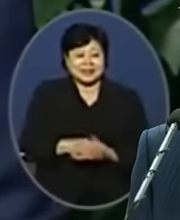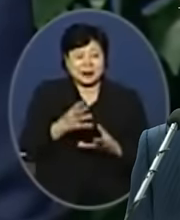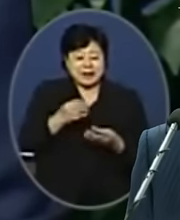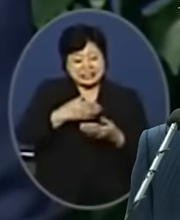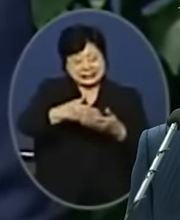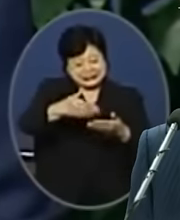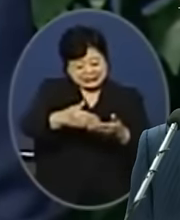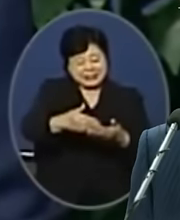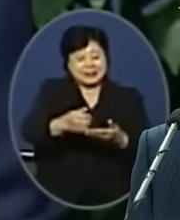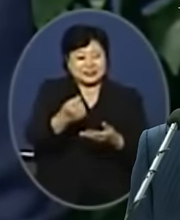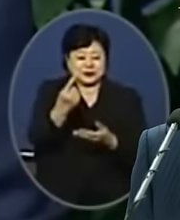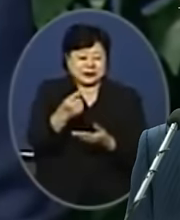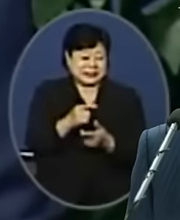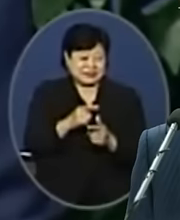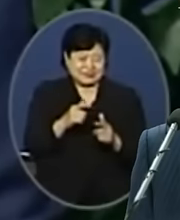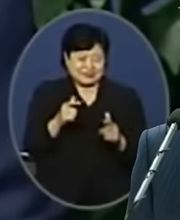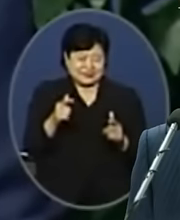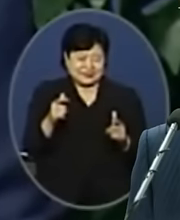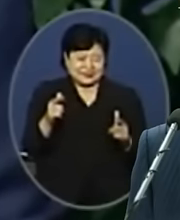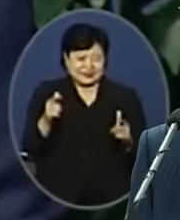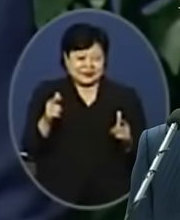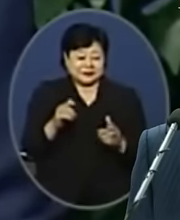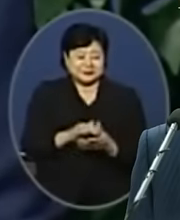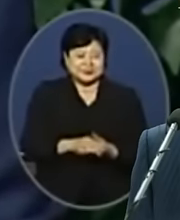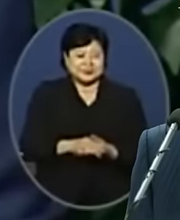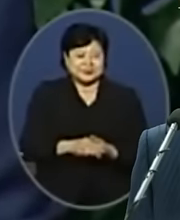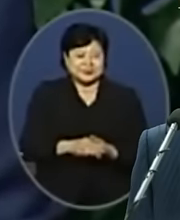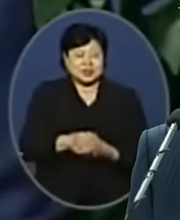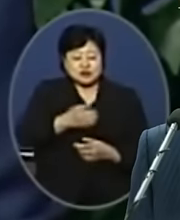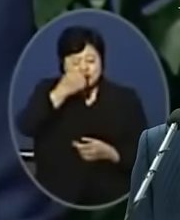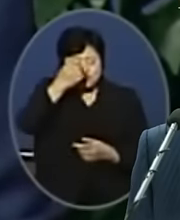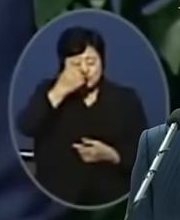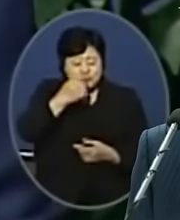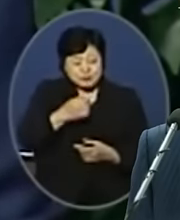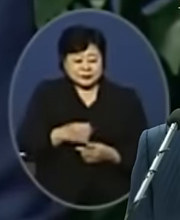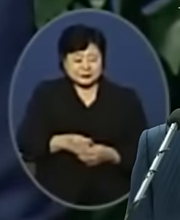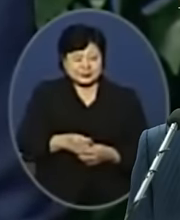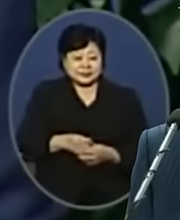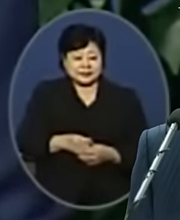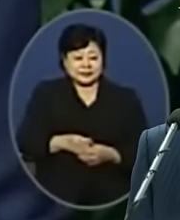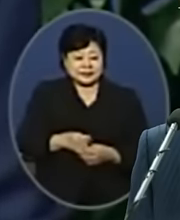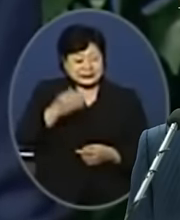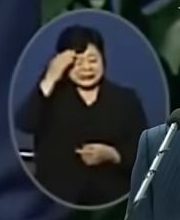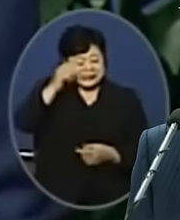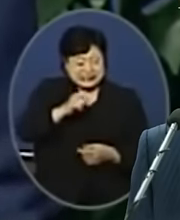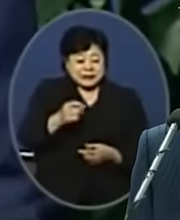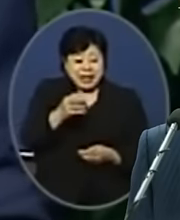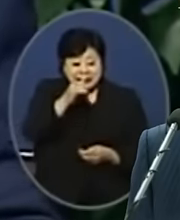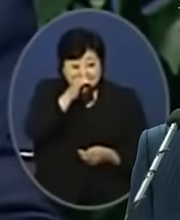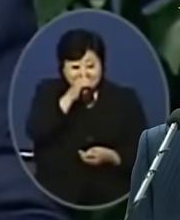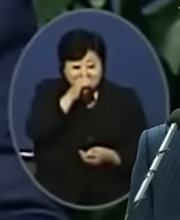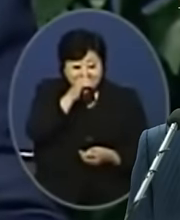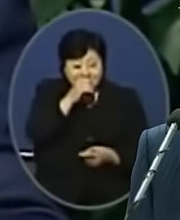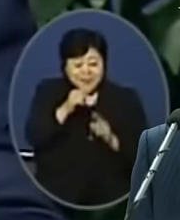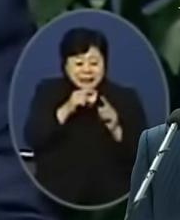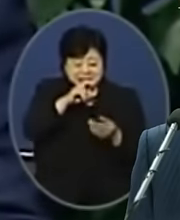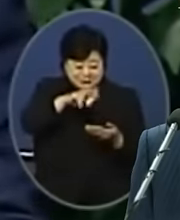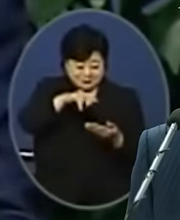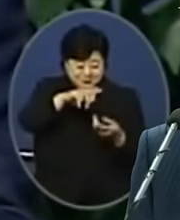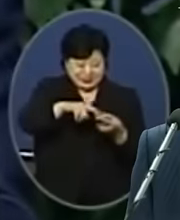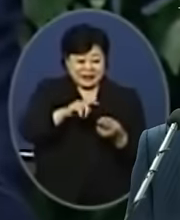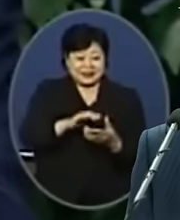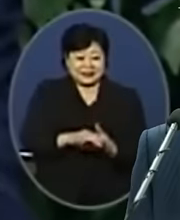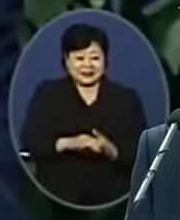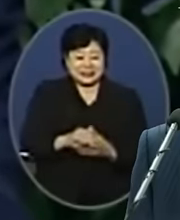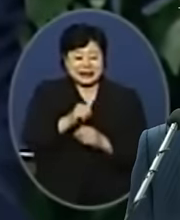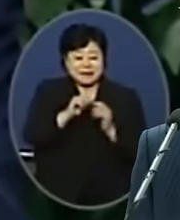많이 그려가지도 괜찮습니다. 여러분 꿈은 잉크는 얼마인지 있습니다. 성경 말씀이